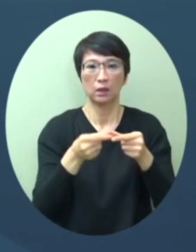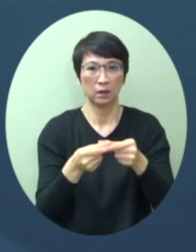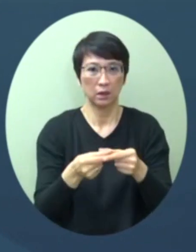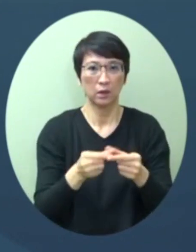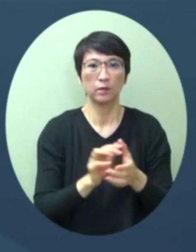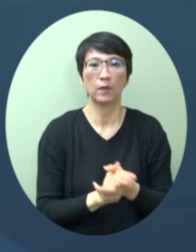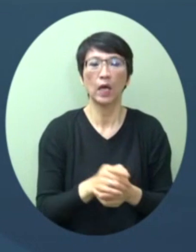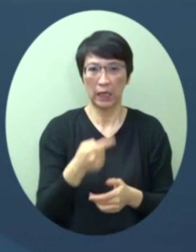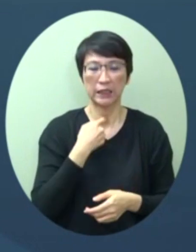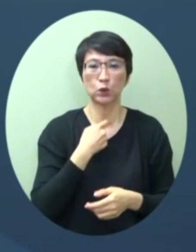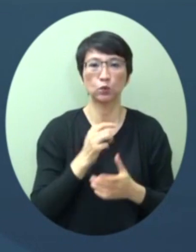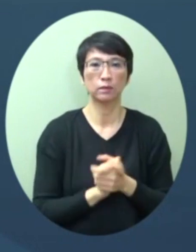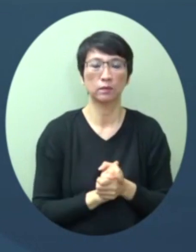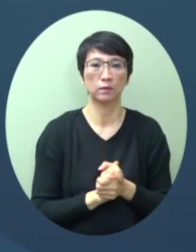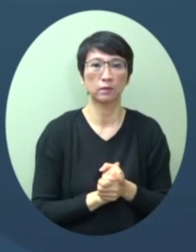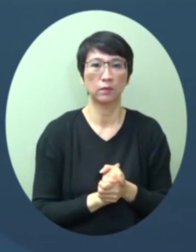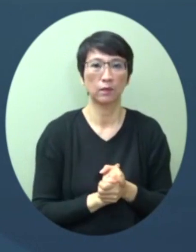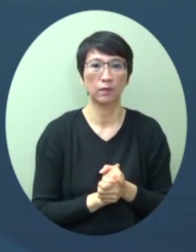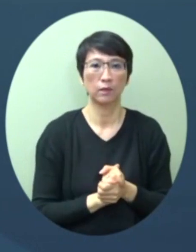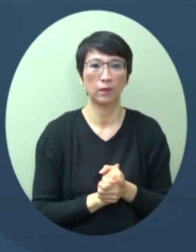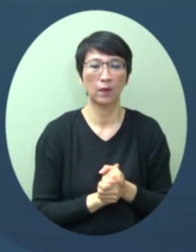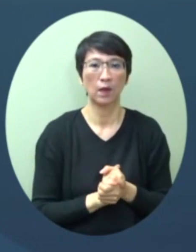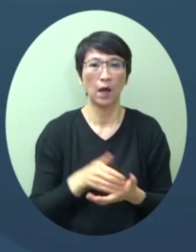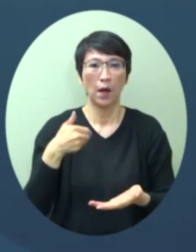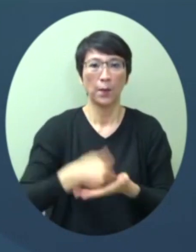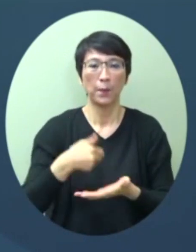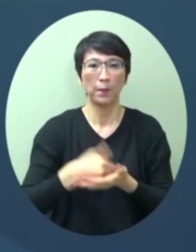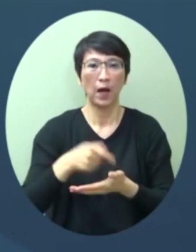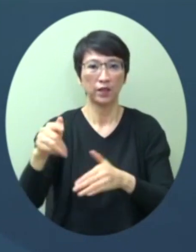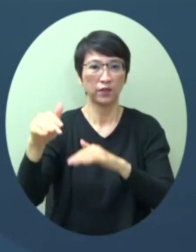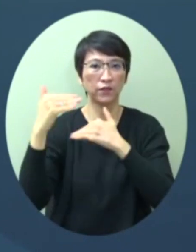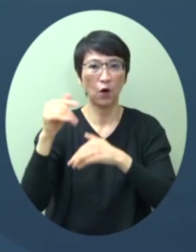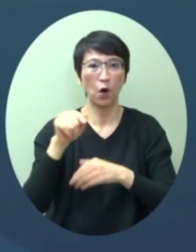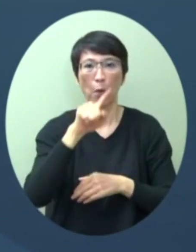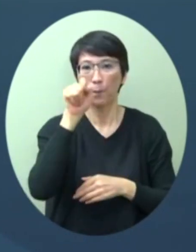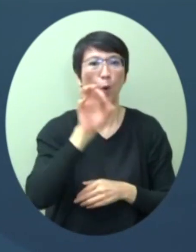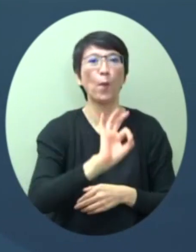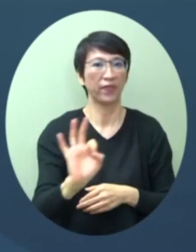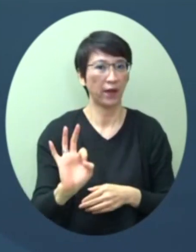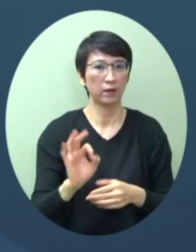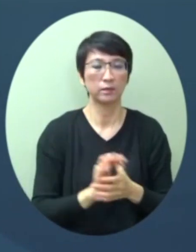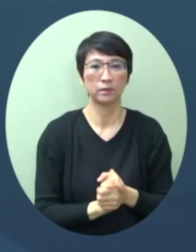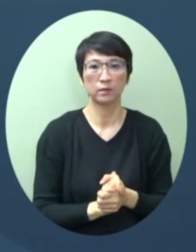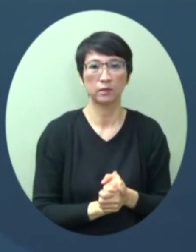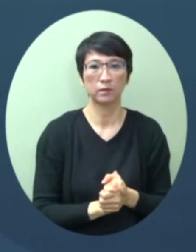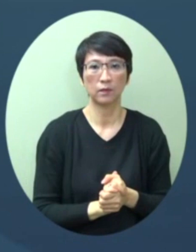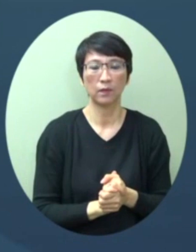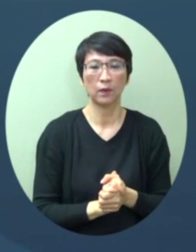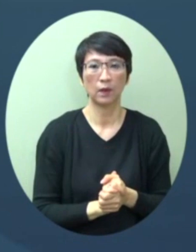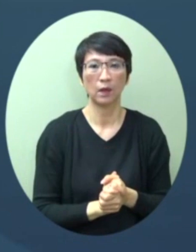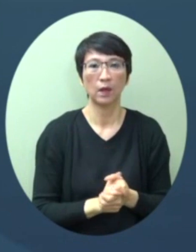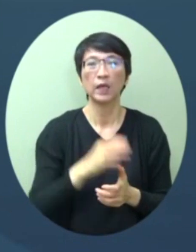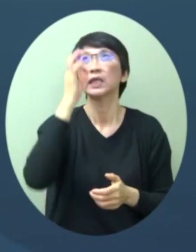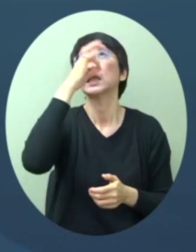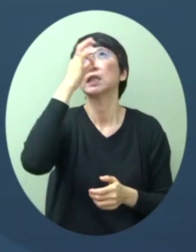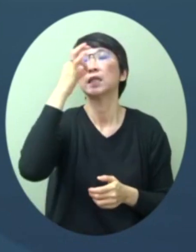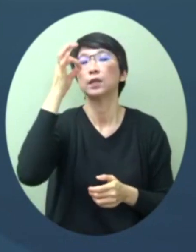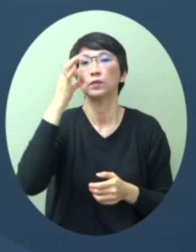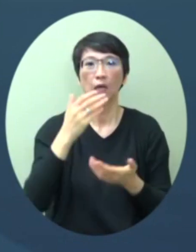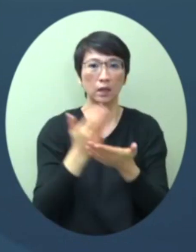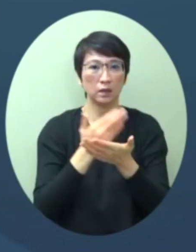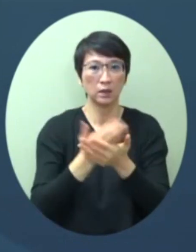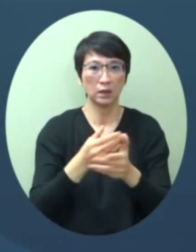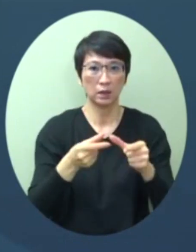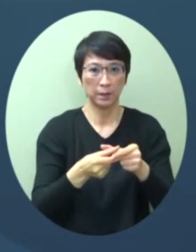是有它的需要我们在采购方面是没有问题的等到检测包一到我们会